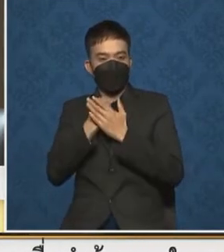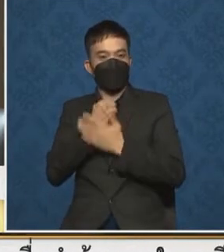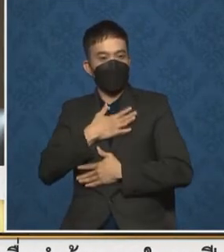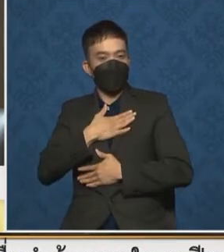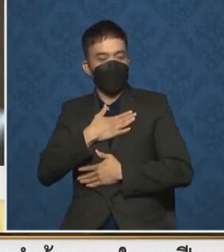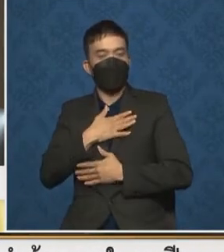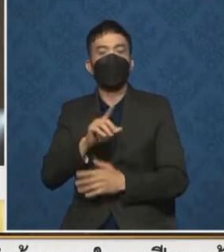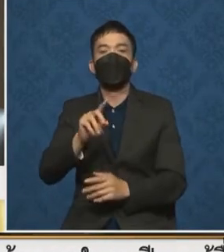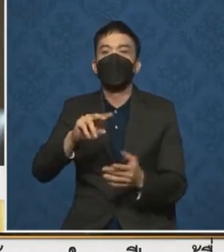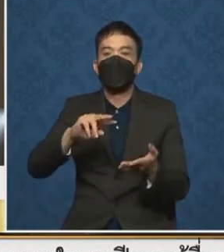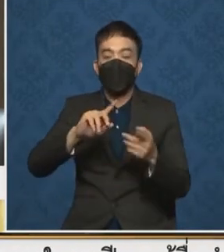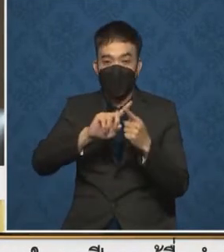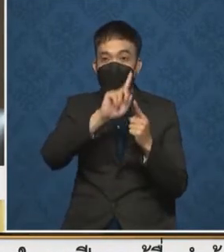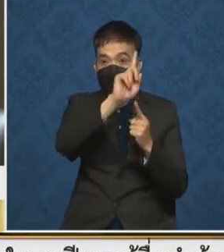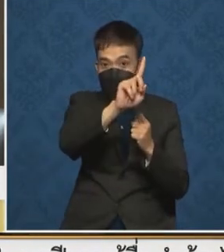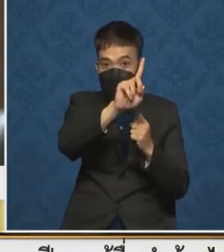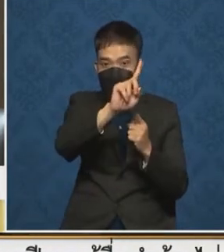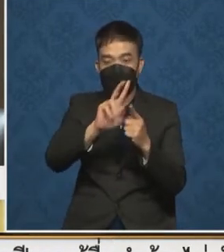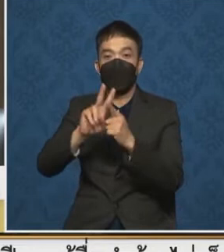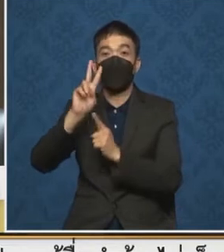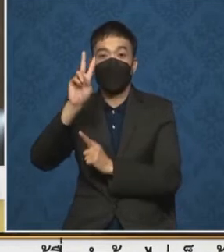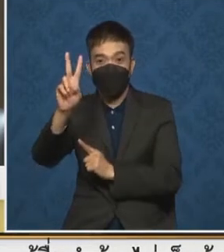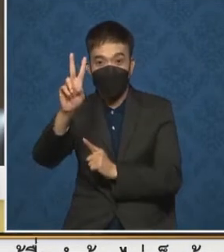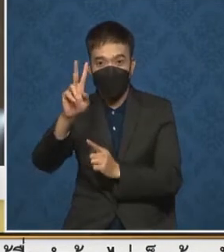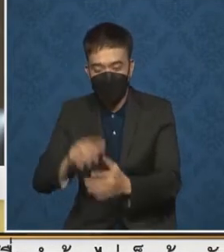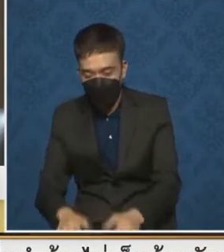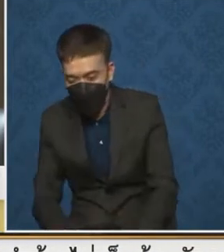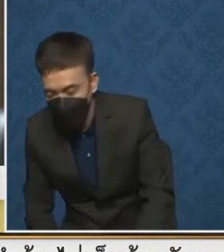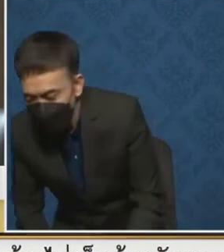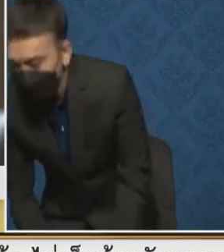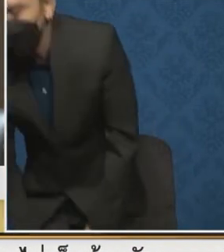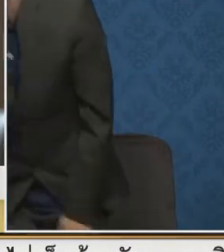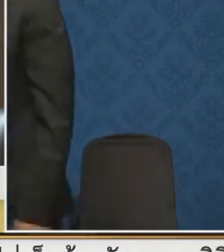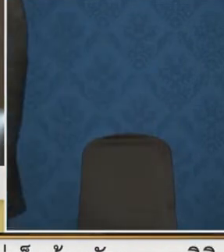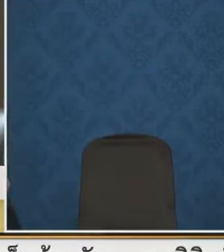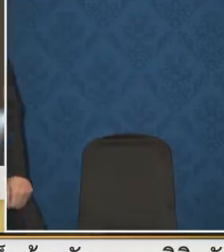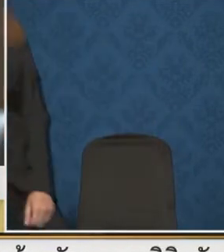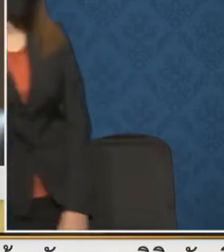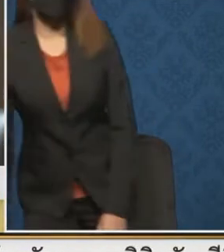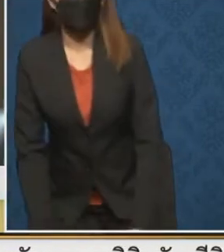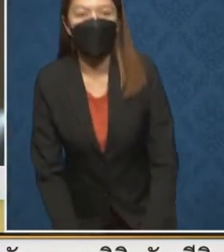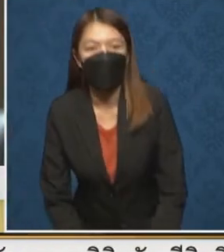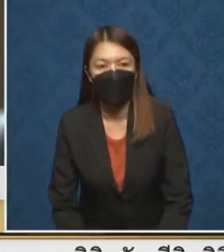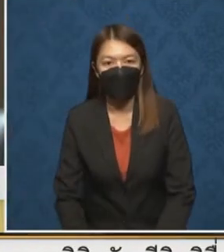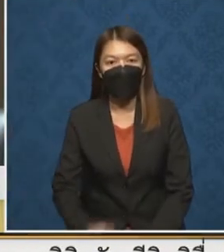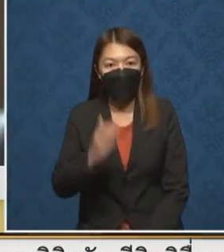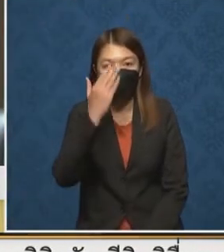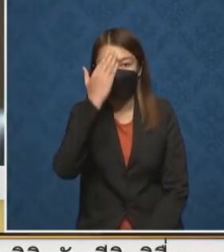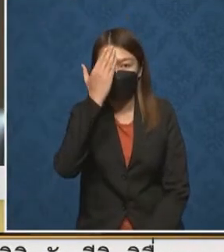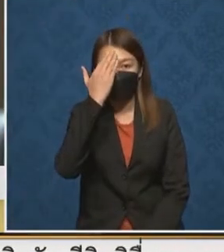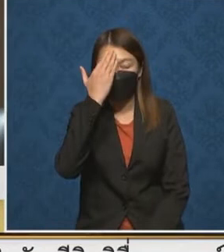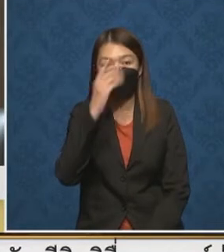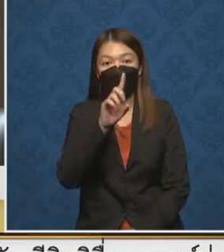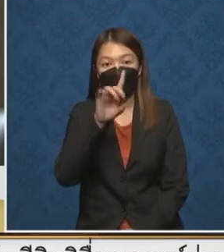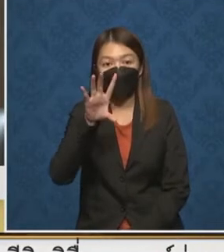อีข้อหนึงที่ผมมีข้อสงสัยก็คือในหน้า 157ท่านมี